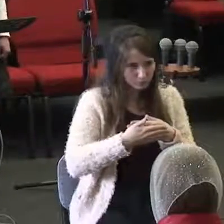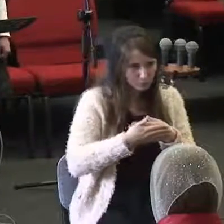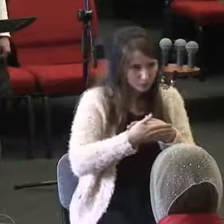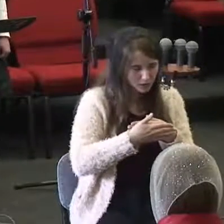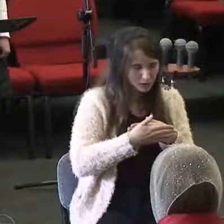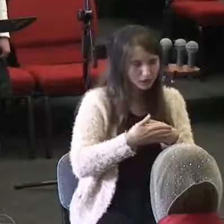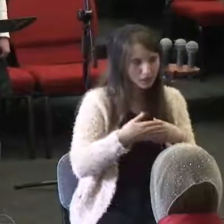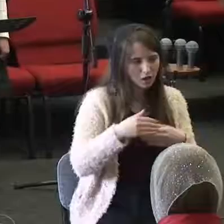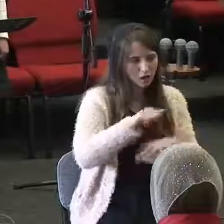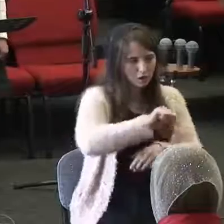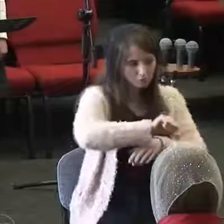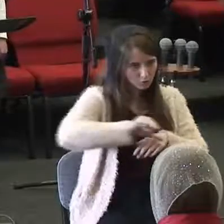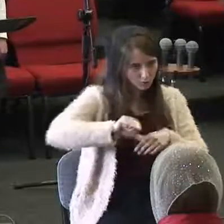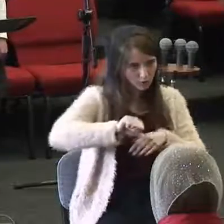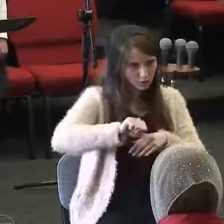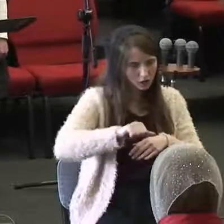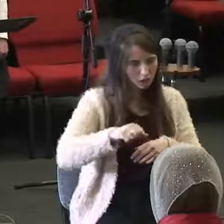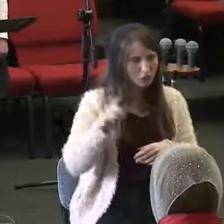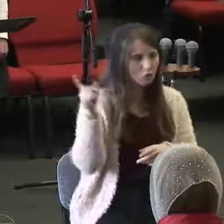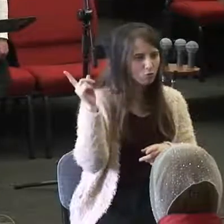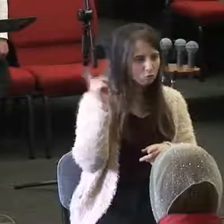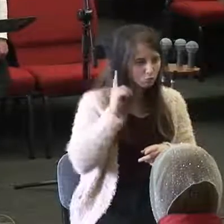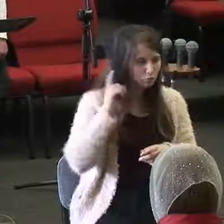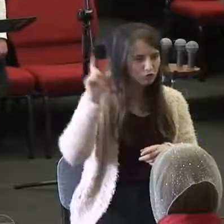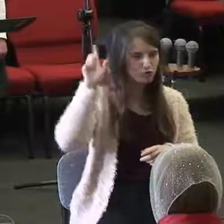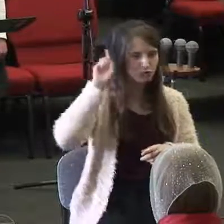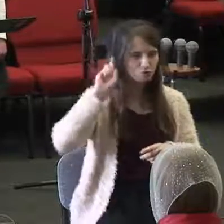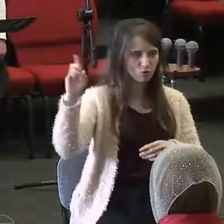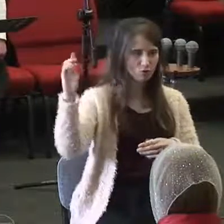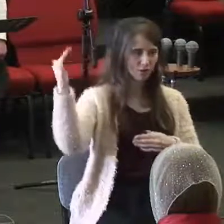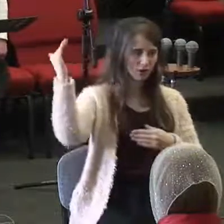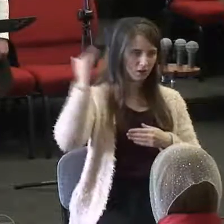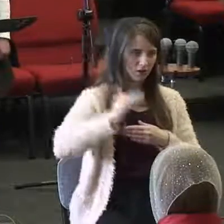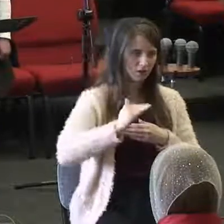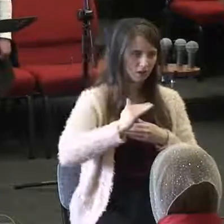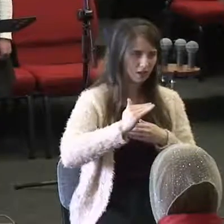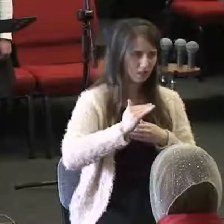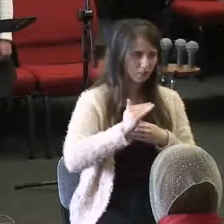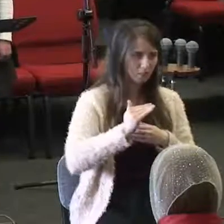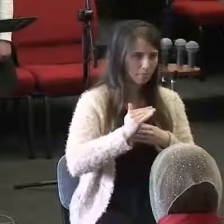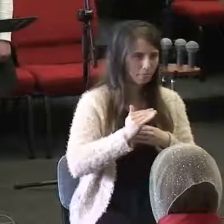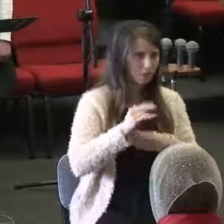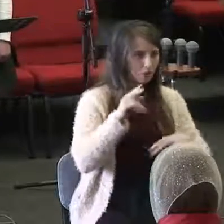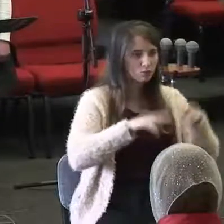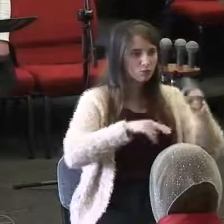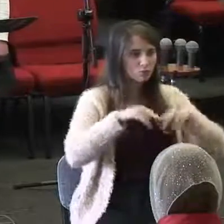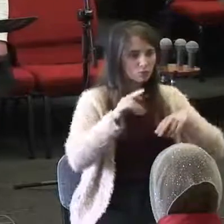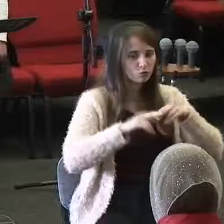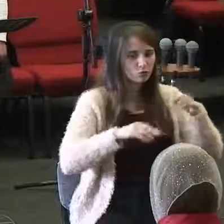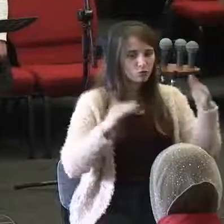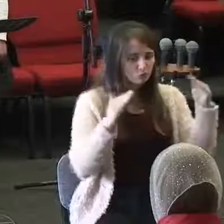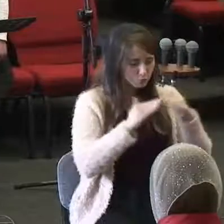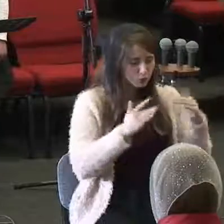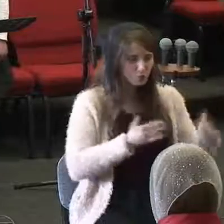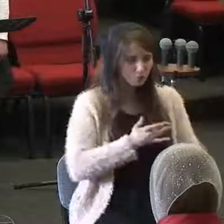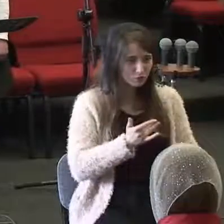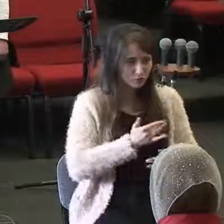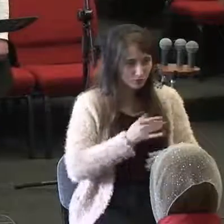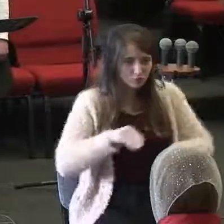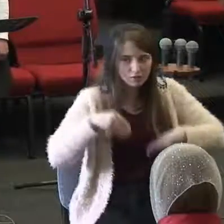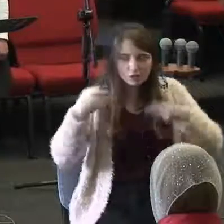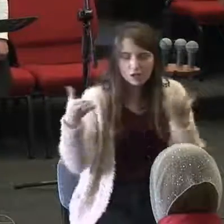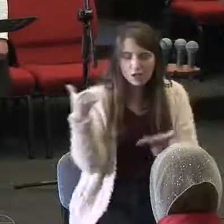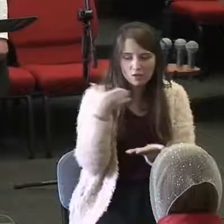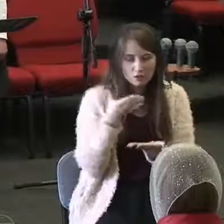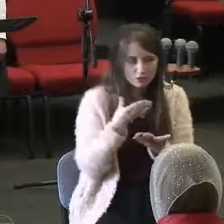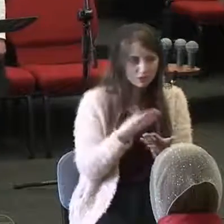почуєш, Бог гряде. Збудуй Христу домівку в серці, йому віддай всі почуття. Йому будь